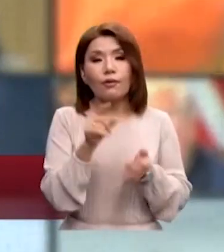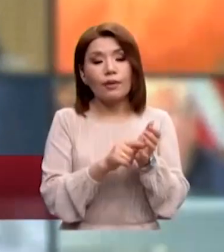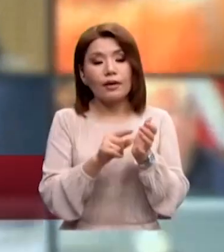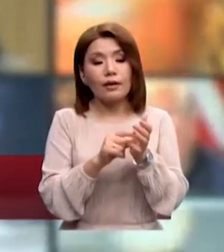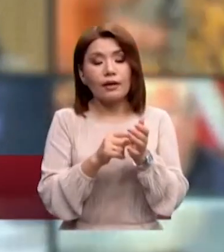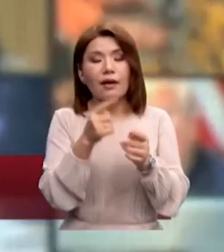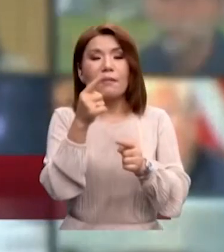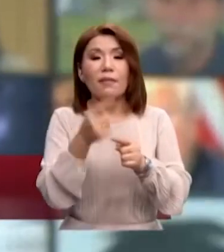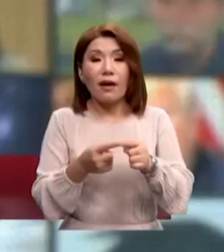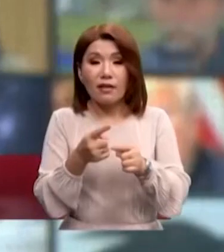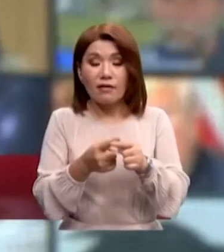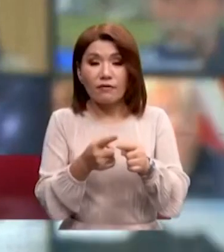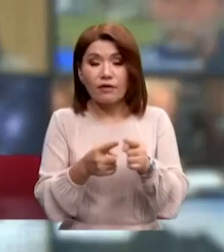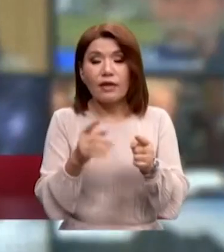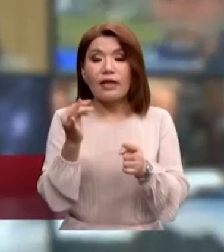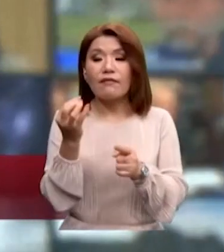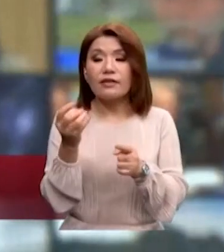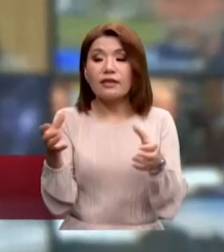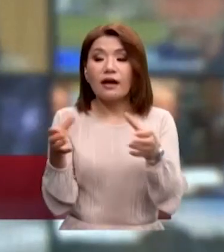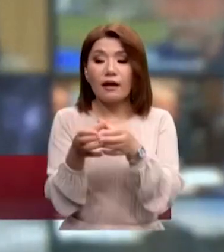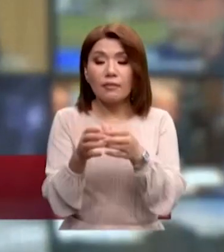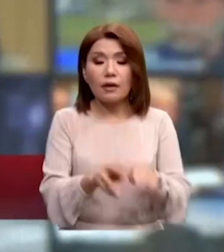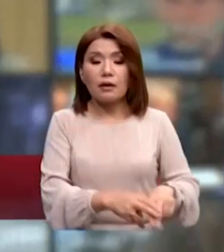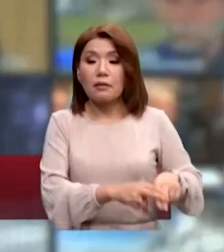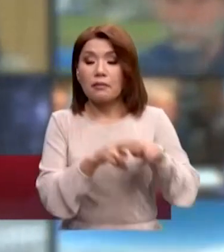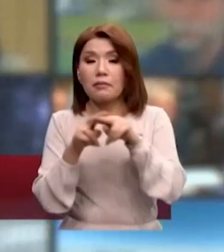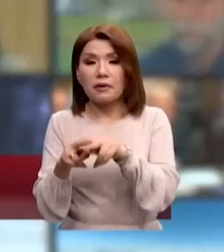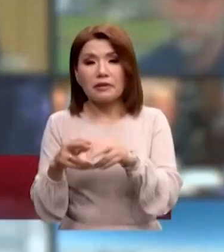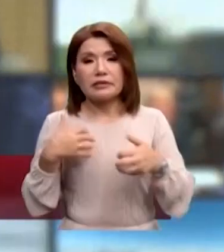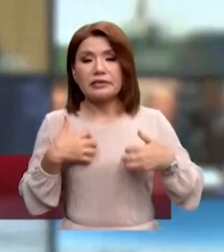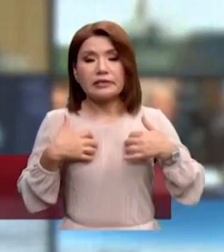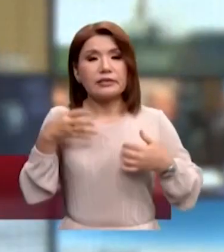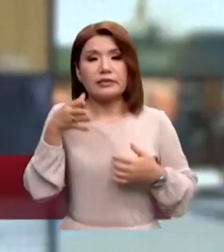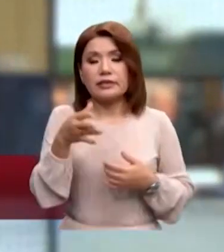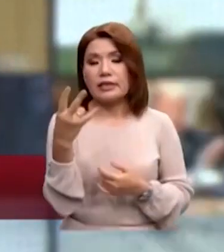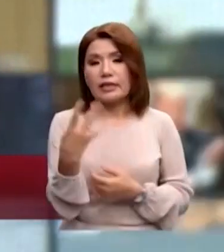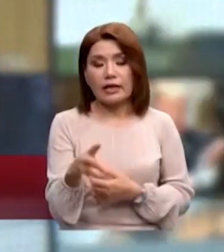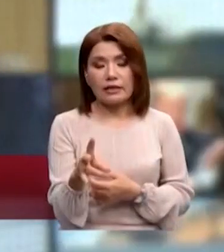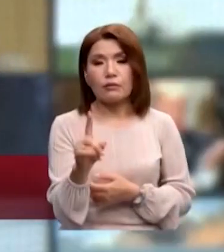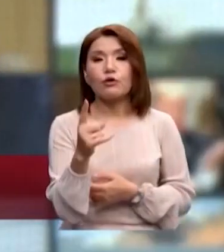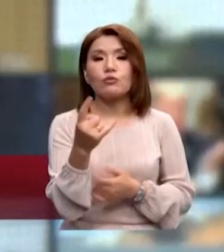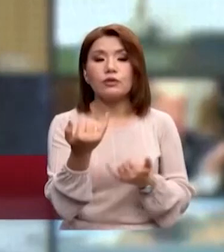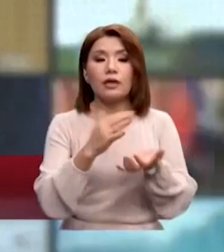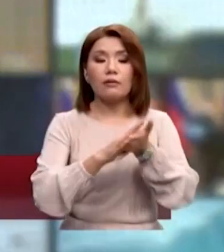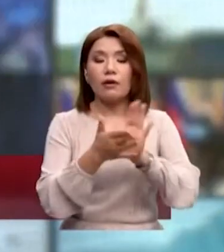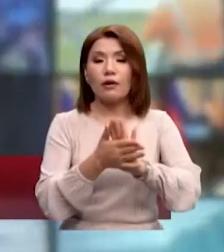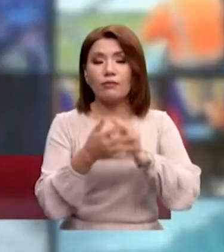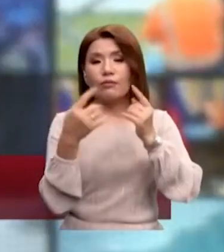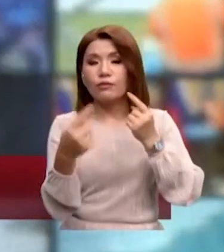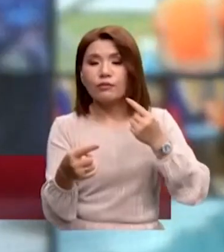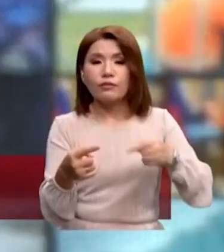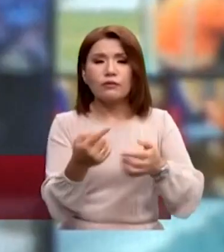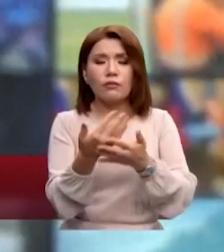жинағының жартысын инвесткомпанияларға салуға асықпау керек дейді. Өйткені сыртқы геосаяси ахуалдың тұрақсыздығынан біраз